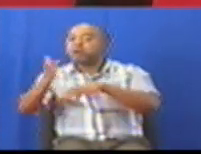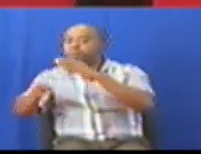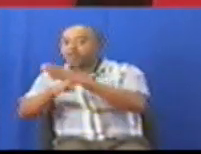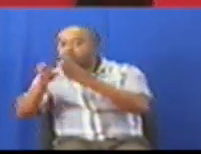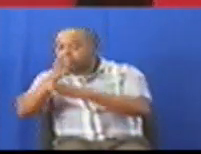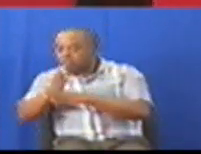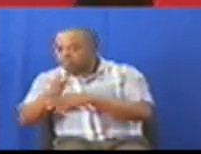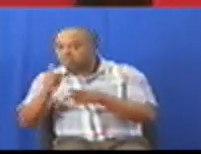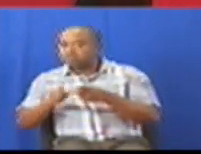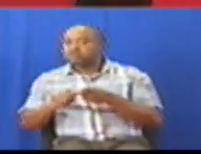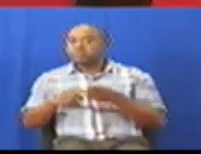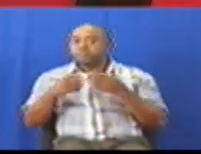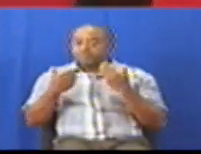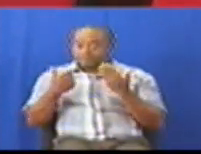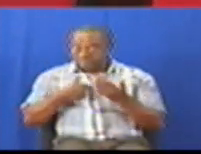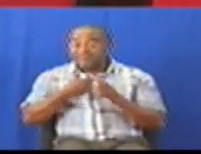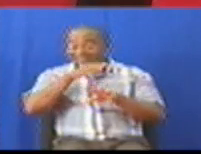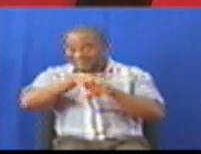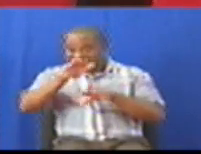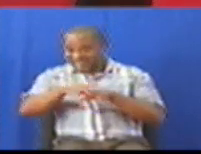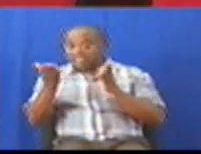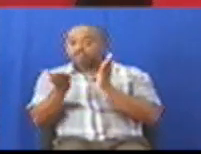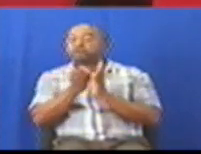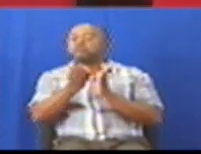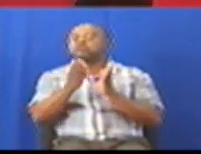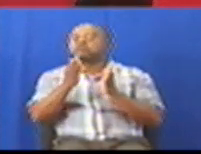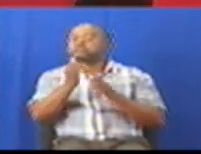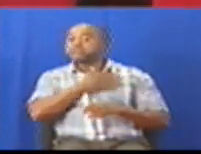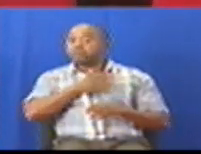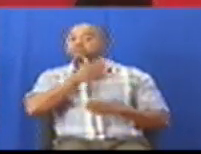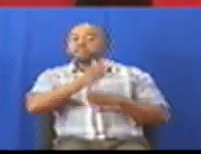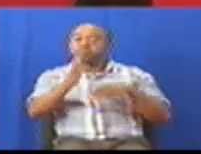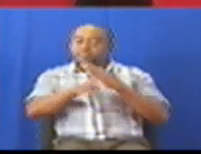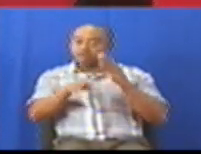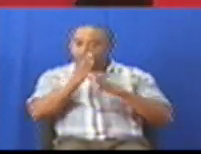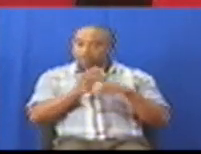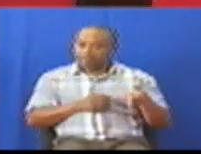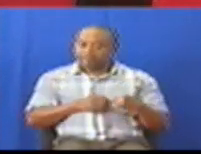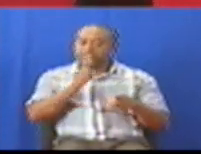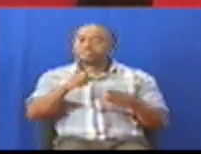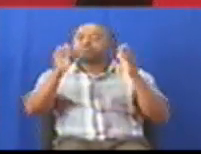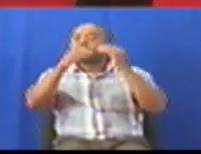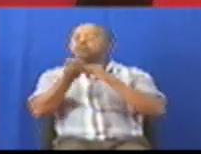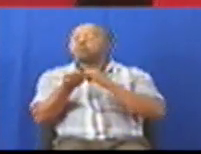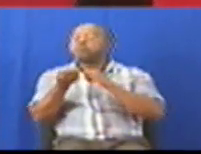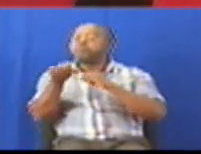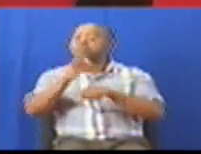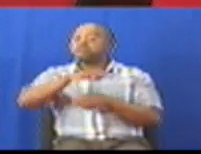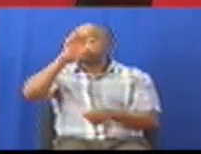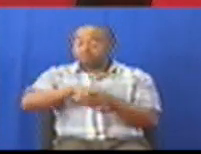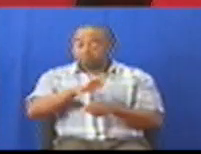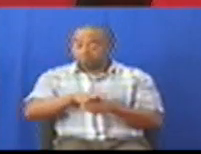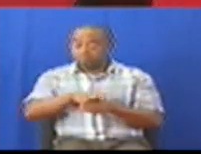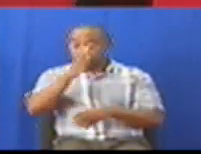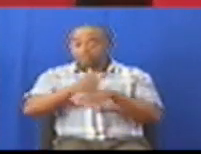uchache nitaelezea shule zangu zingine. Lakini niseme tu kwamba zipo miundombinu mingi iliyojengwa kwa kipindi